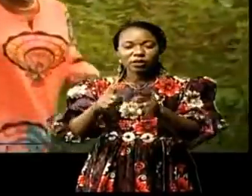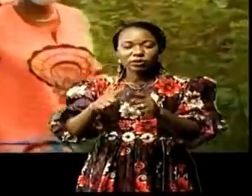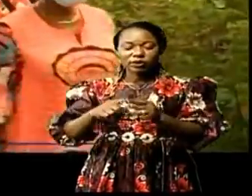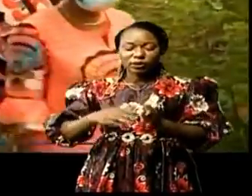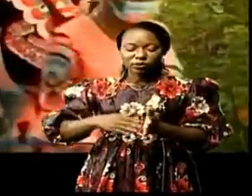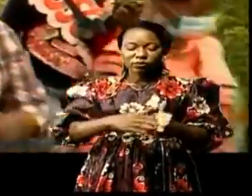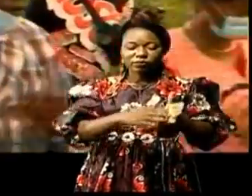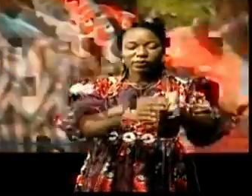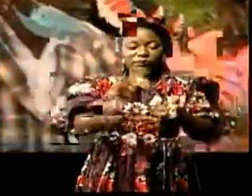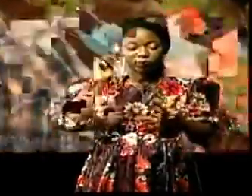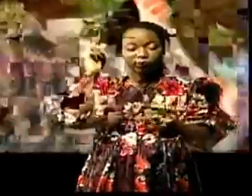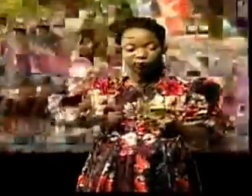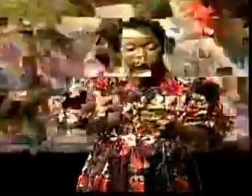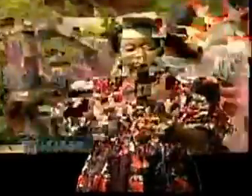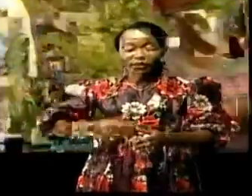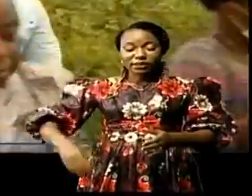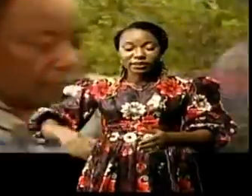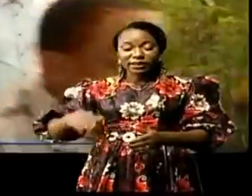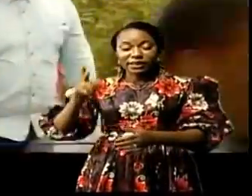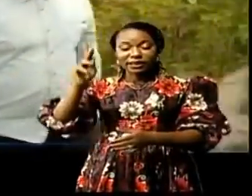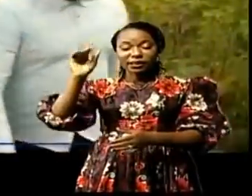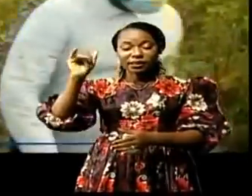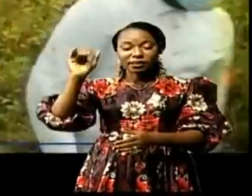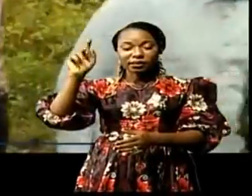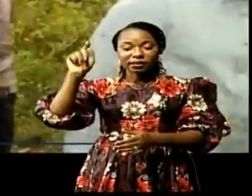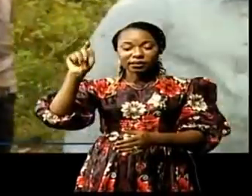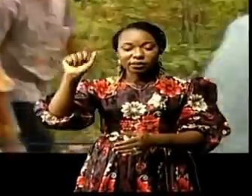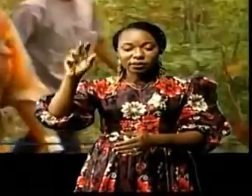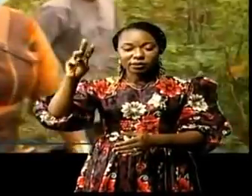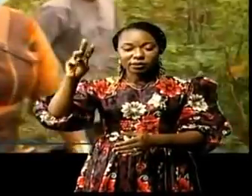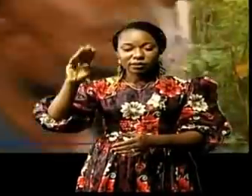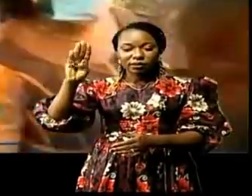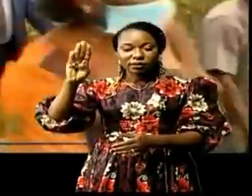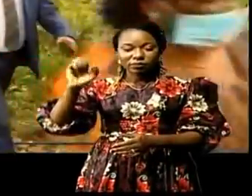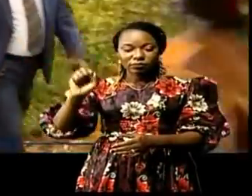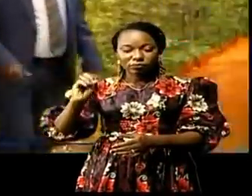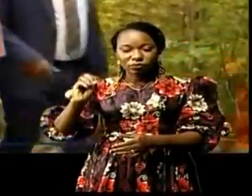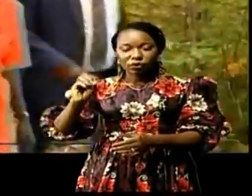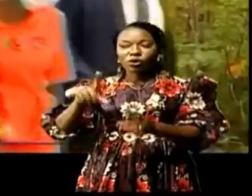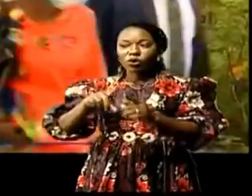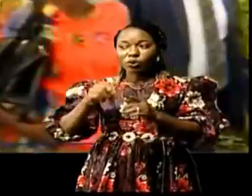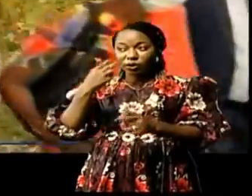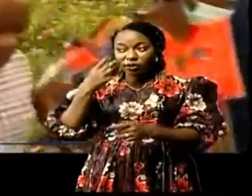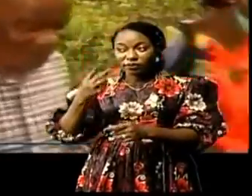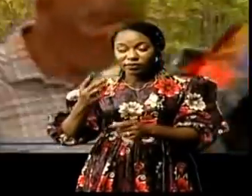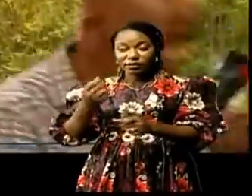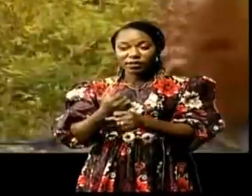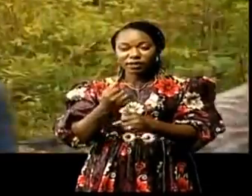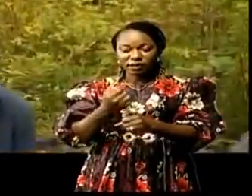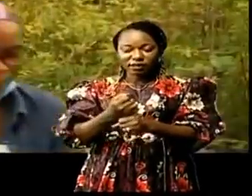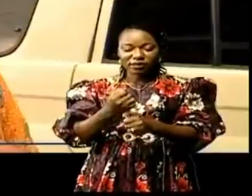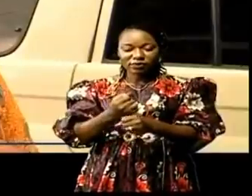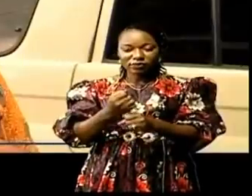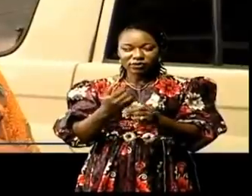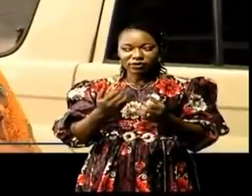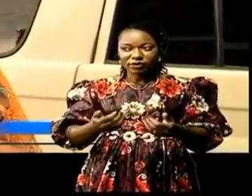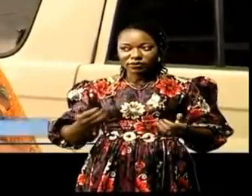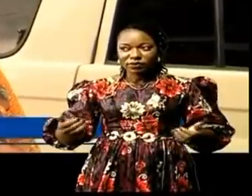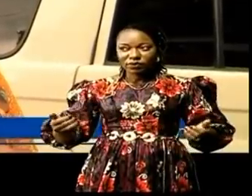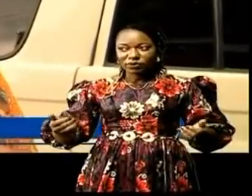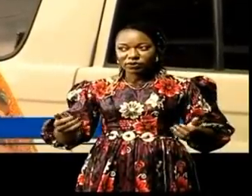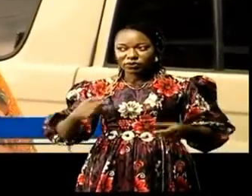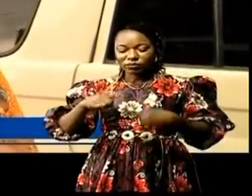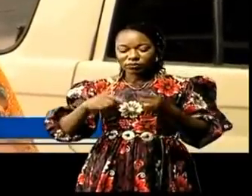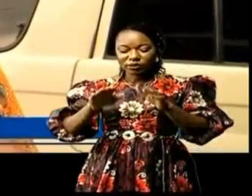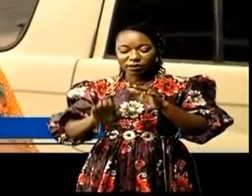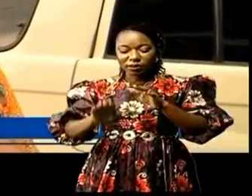Kitambo, sont allés visiter les différents centres. On a vu les travaux des enfants, vraiment cette organisation fait, du bas âge